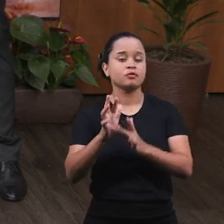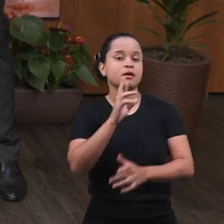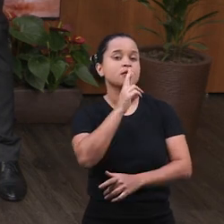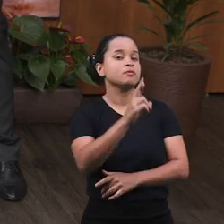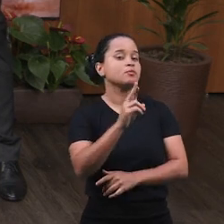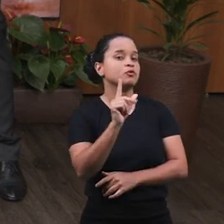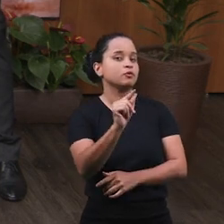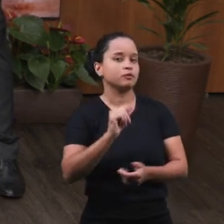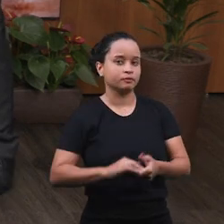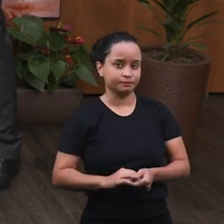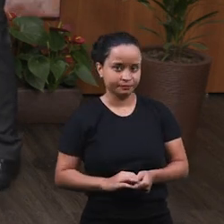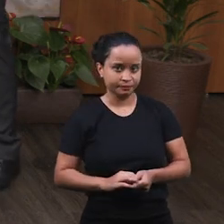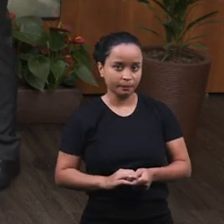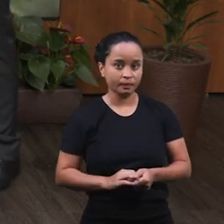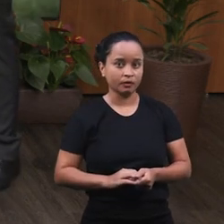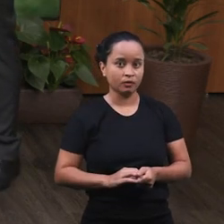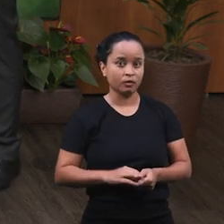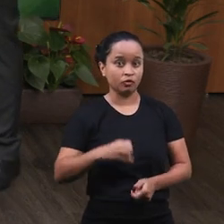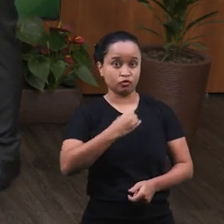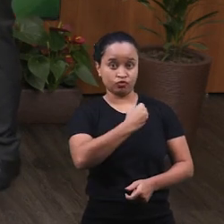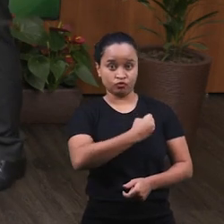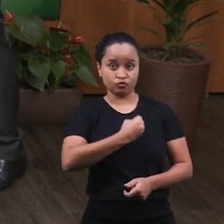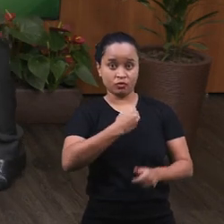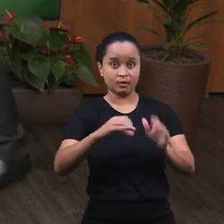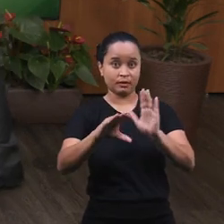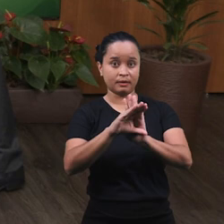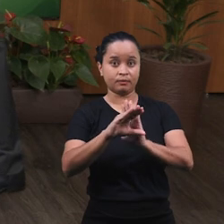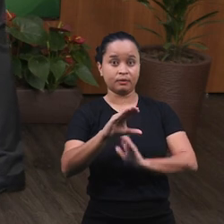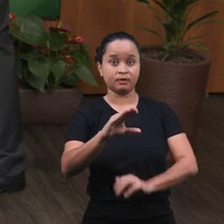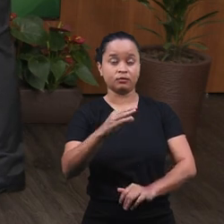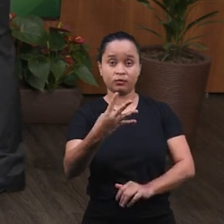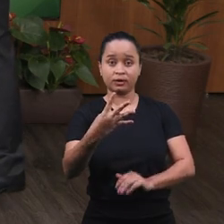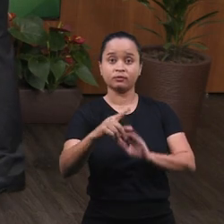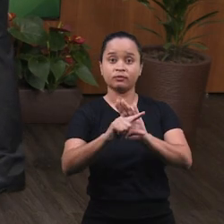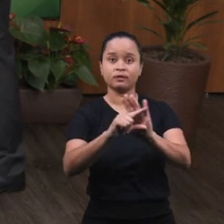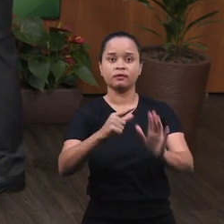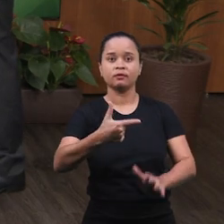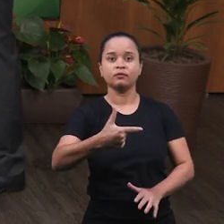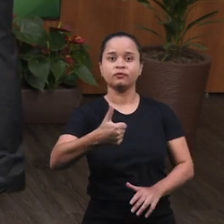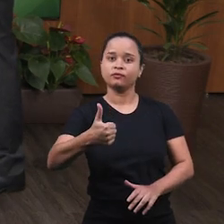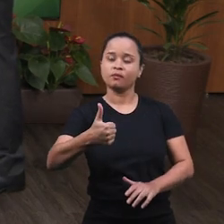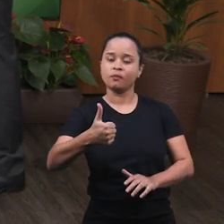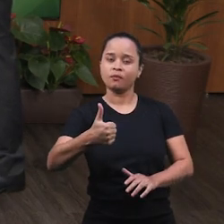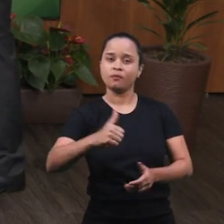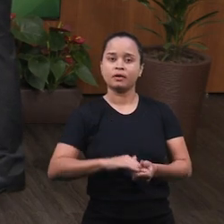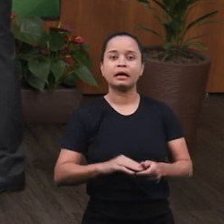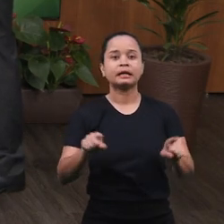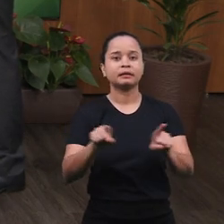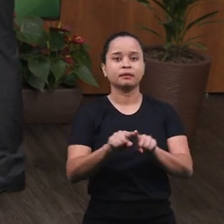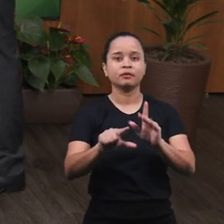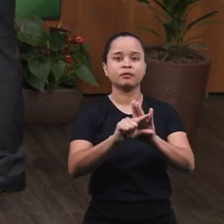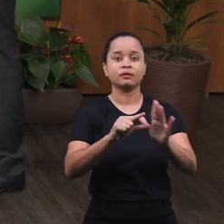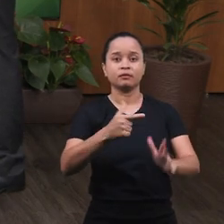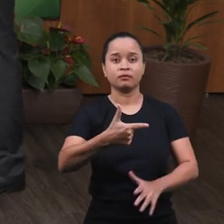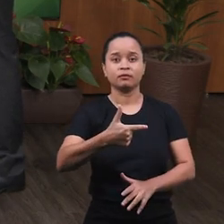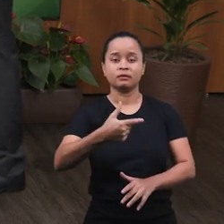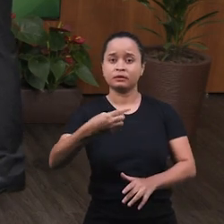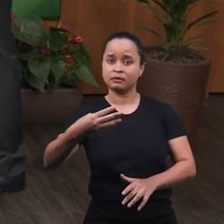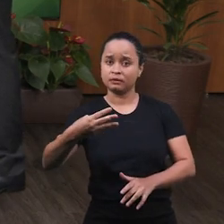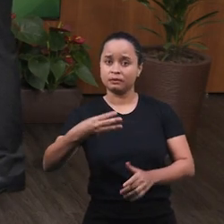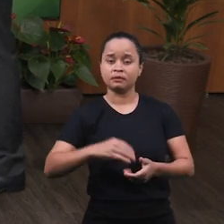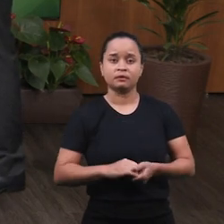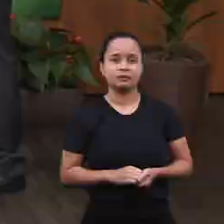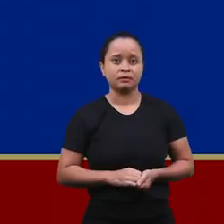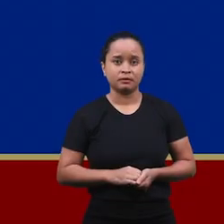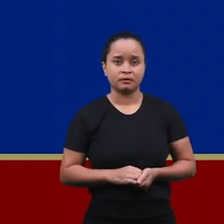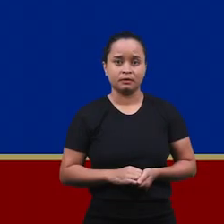venue, comme il est écrit en Jean chapitre 4, verset 21. Nous allons lire le 23